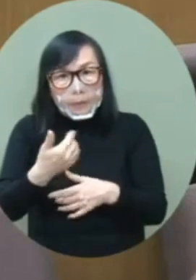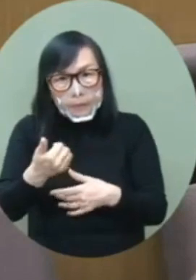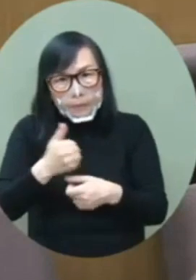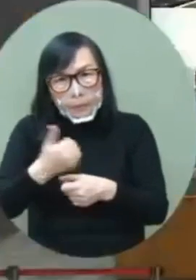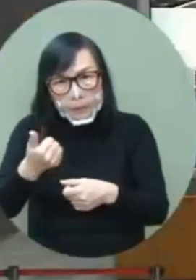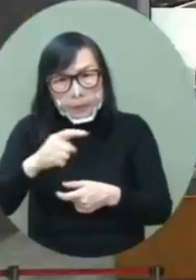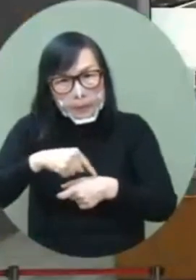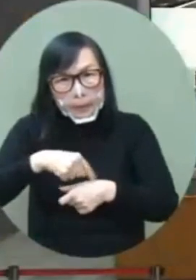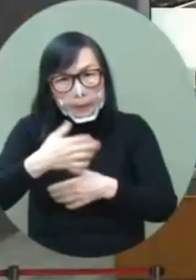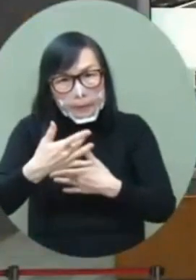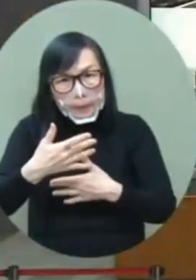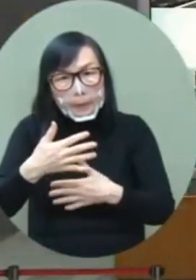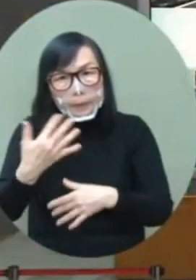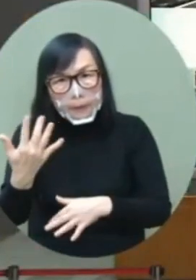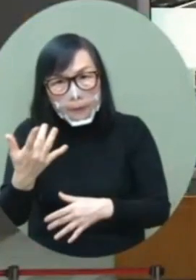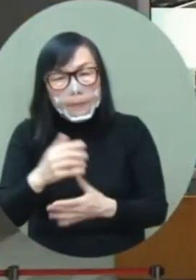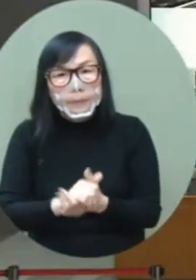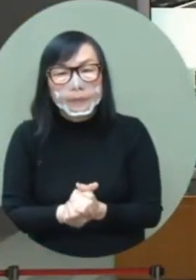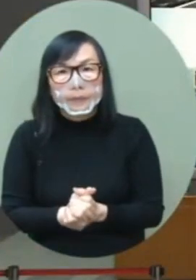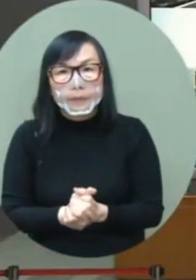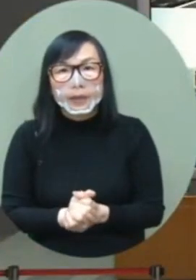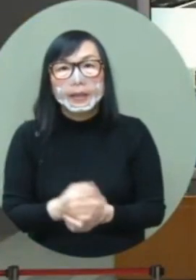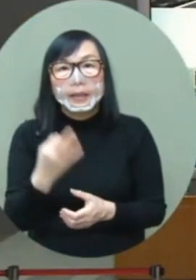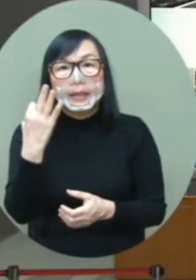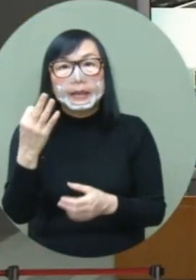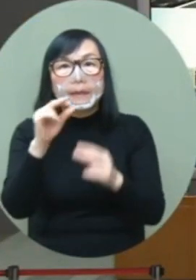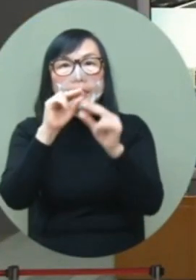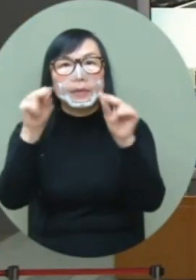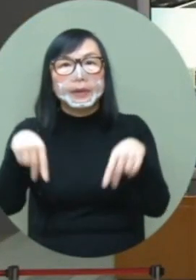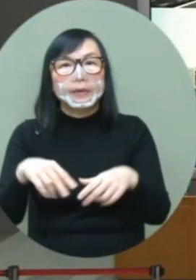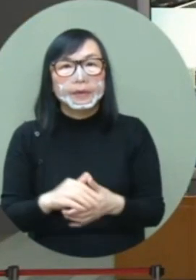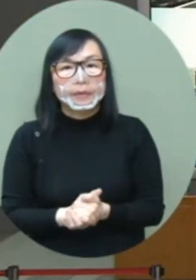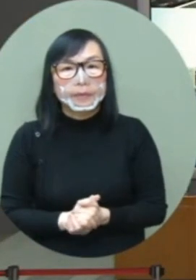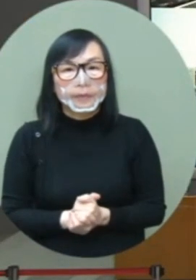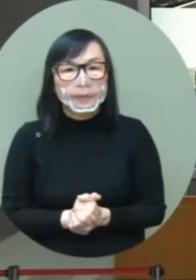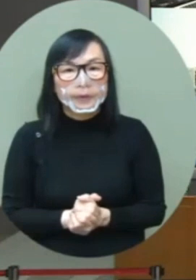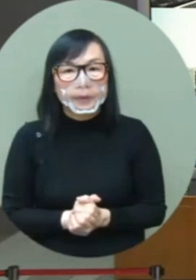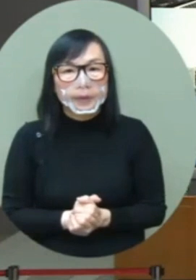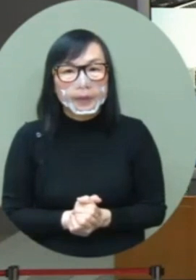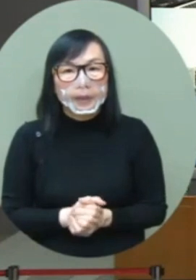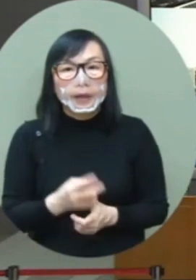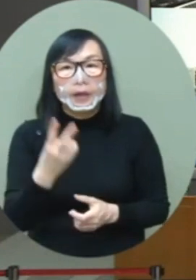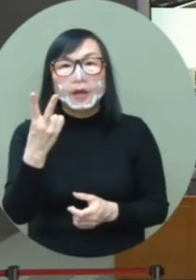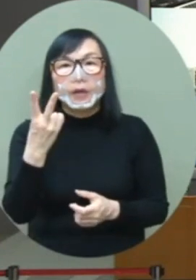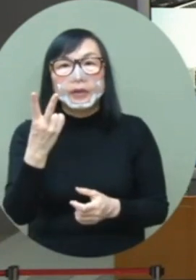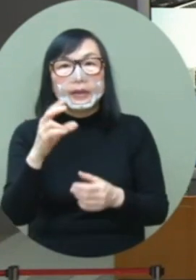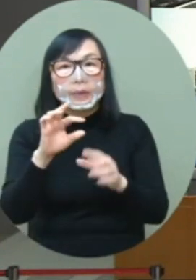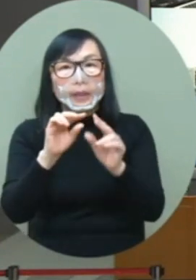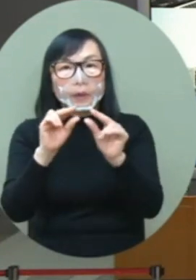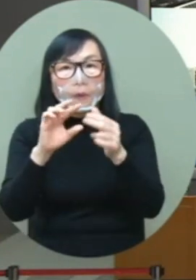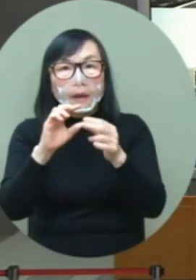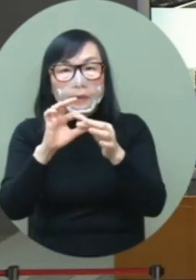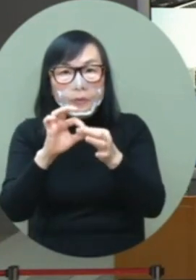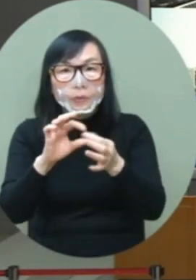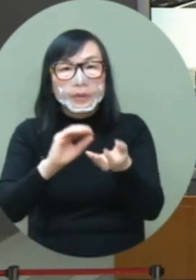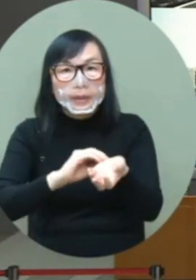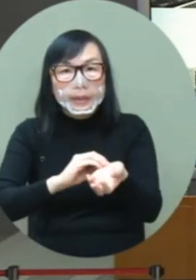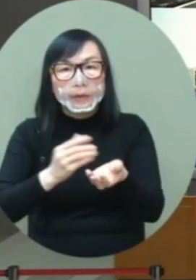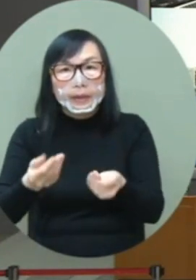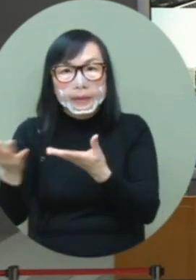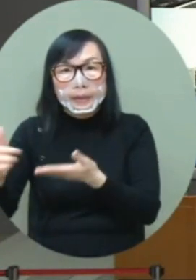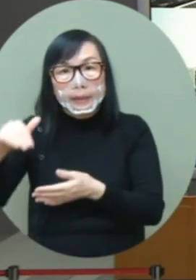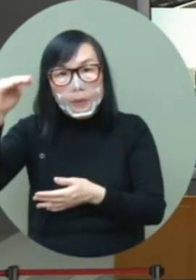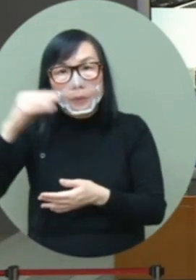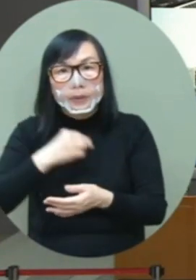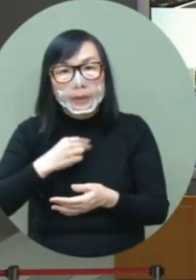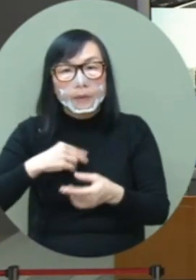謝。 三條題目，就兩條都是關於治療的，請高醫生或者兩